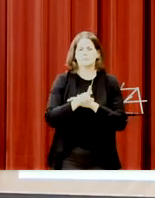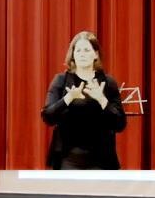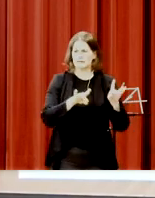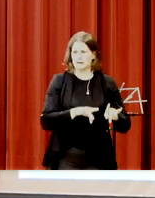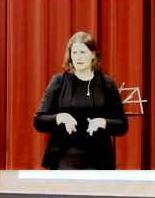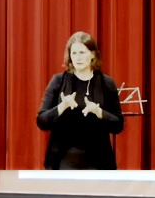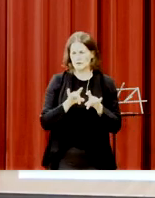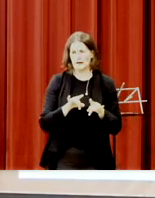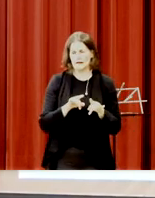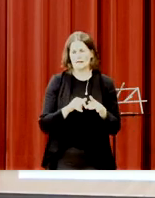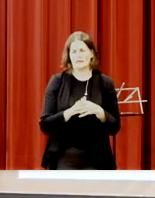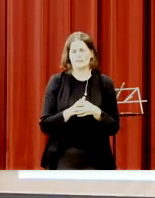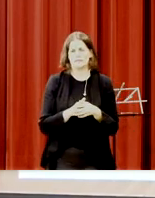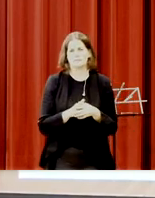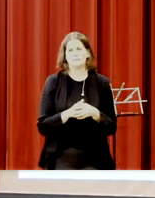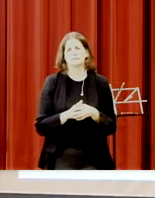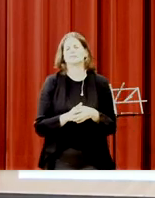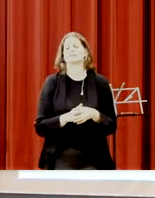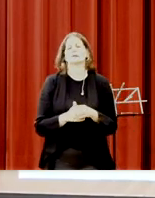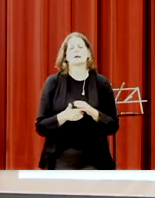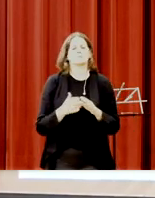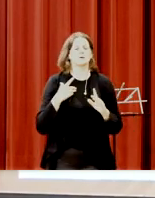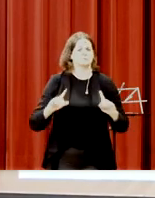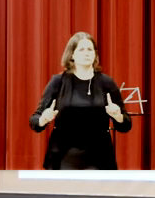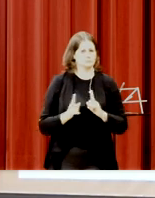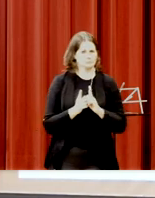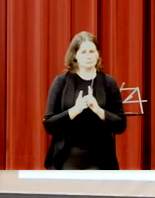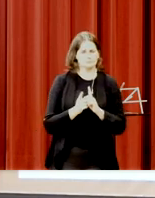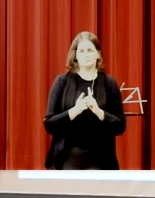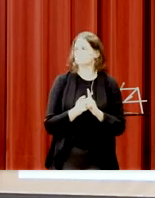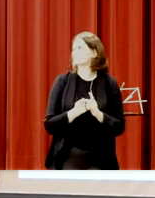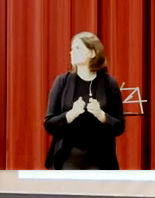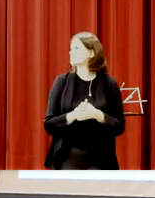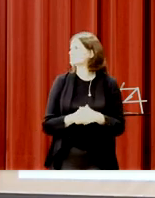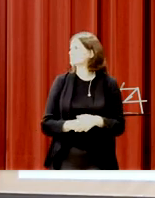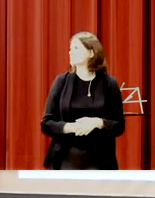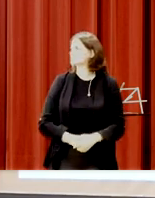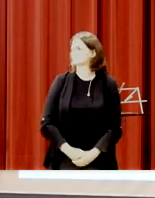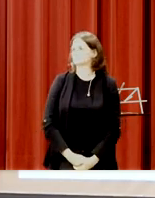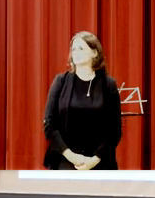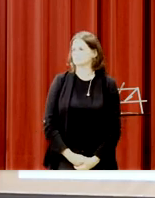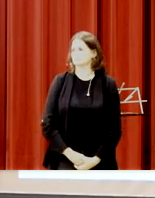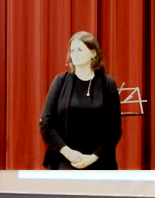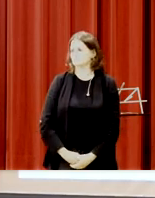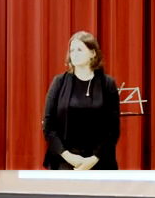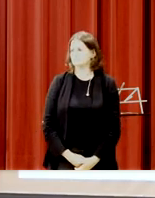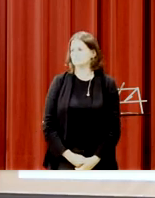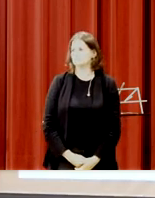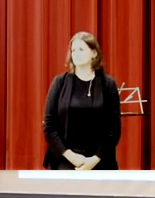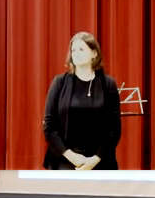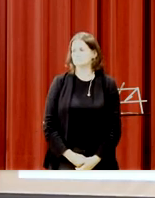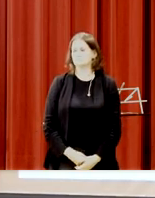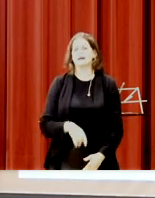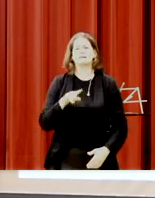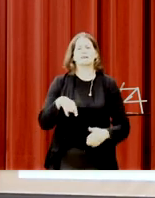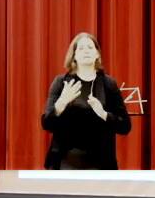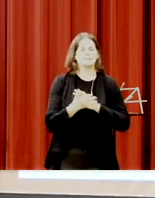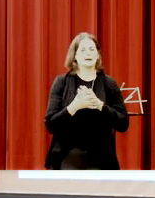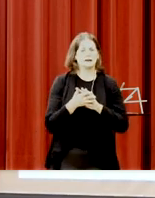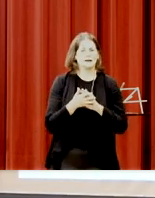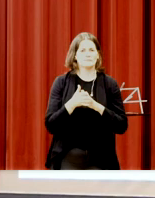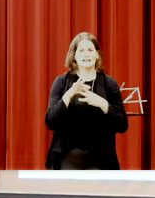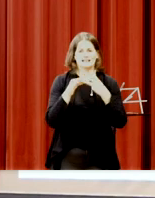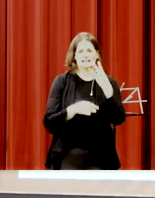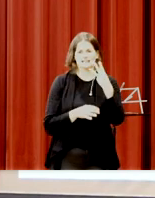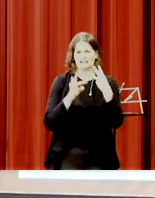parlem de les tres T's, no? Per al desenvolupament territorial, el territori, parlem del talent i parlem de la tecnologia.